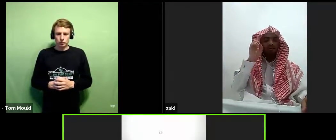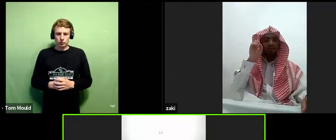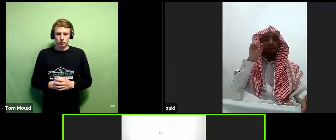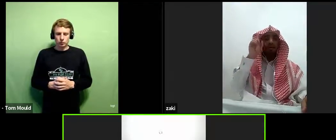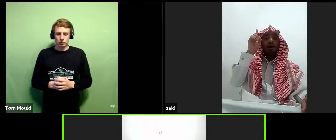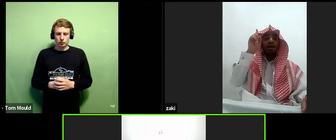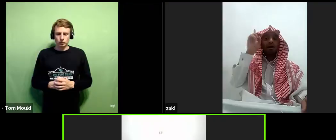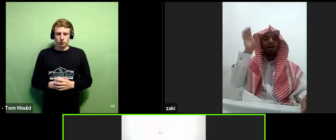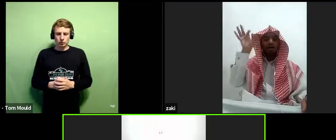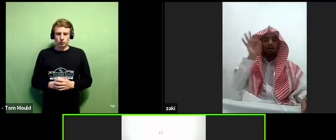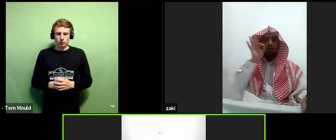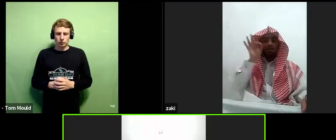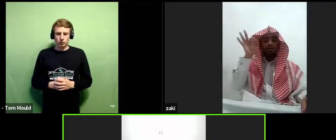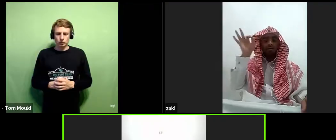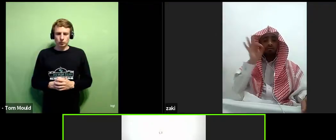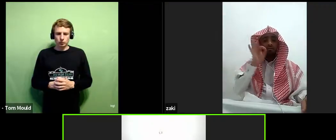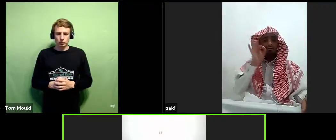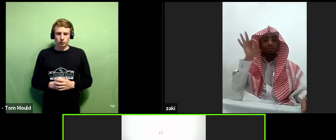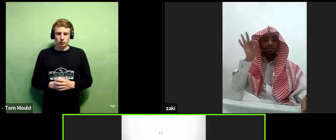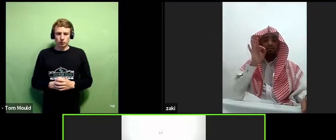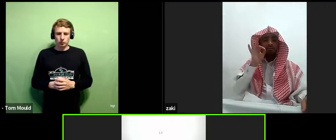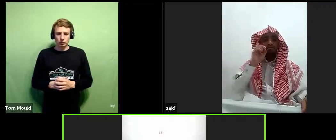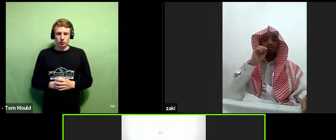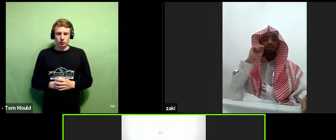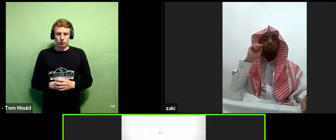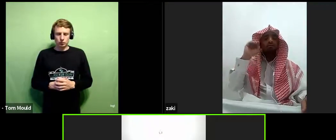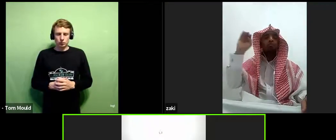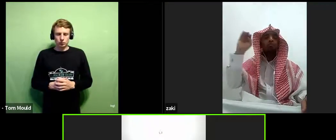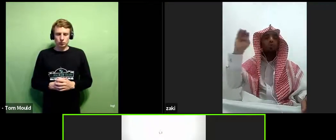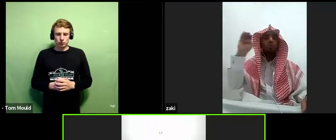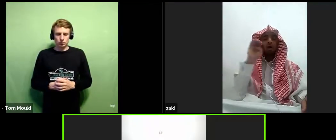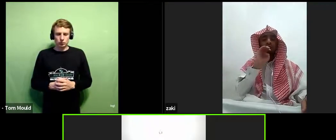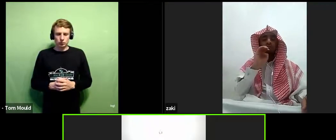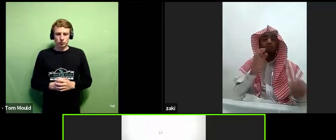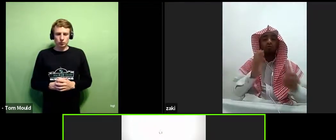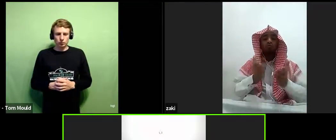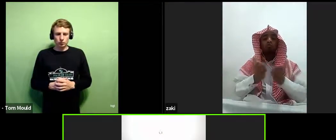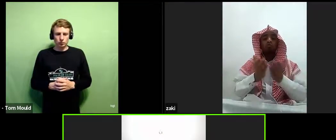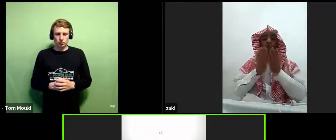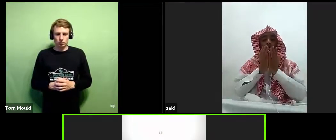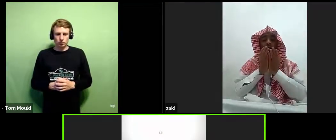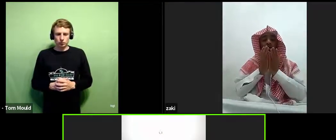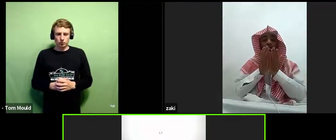قَرِيبٌ أُجِيبُ دَعْوَةَ الدَّاعِ إِذَا